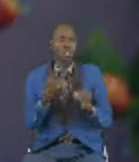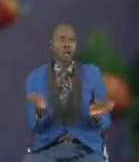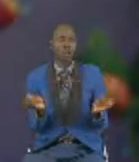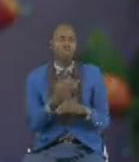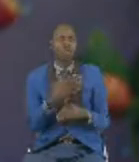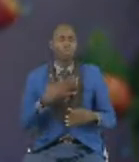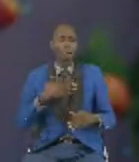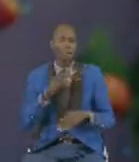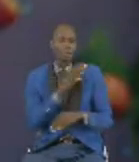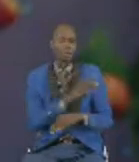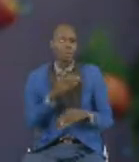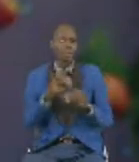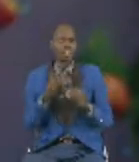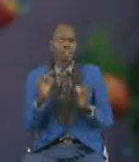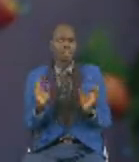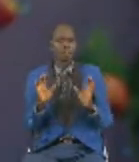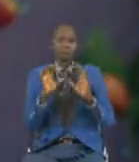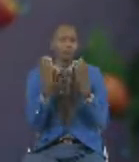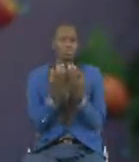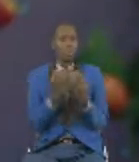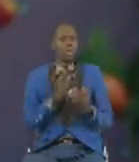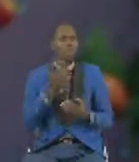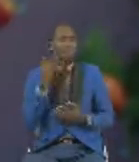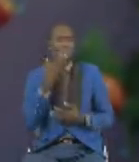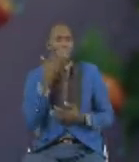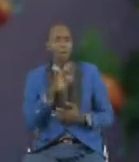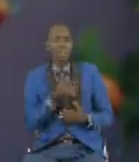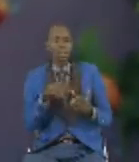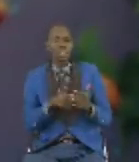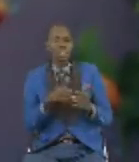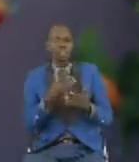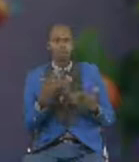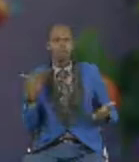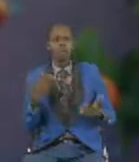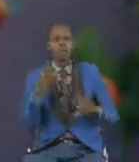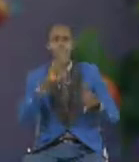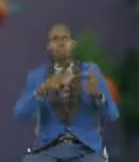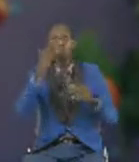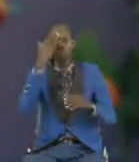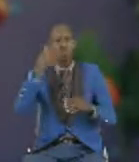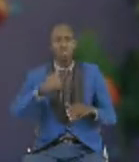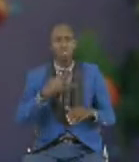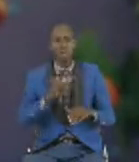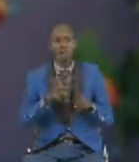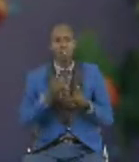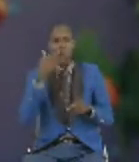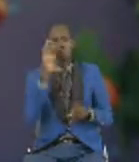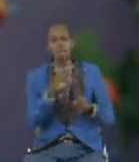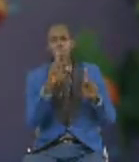communauté, j'étais comme ça avant. Tout le monde le savait. J'étais vraiment un homme brutal, une femme brutale.